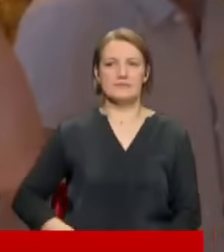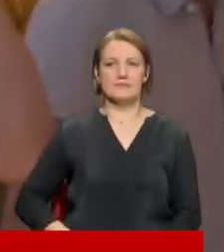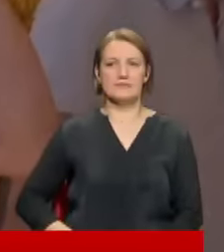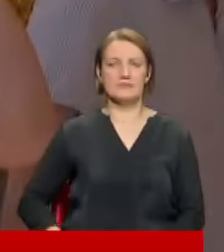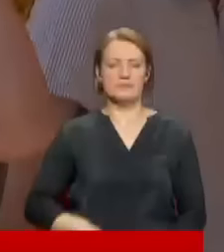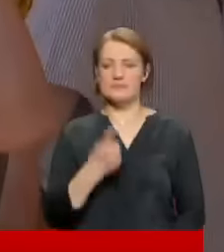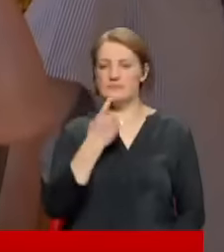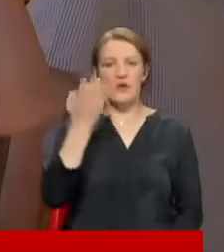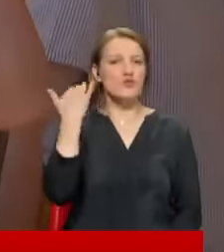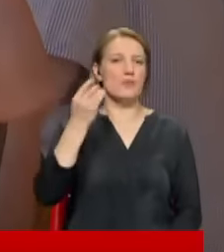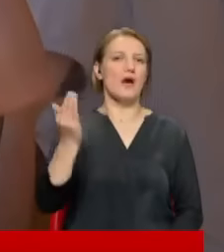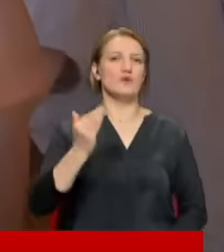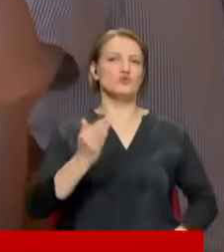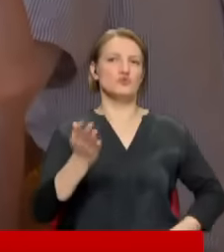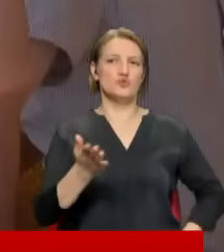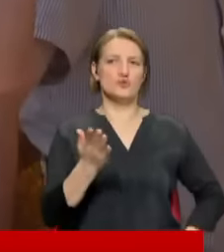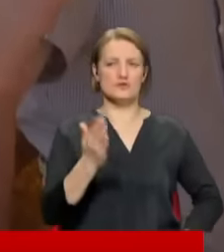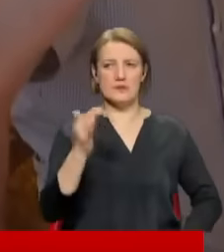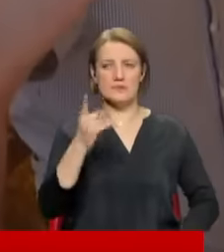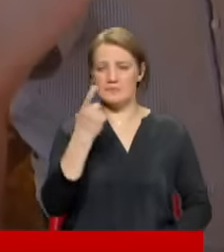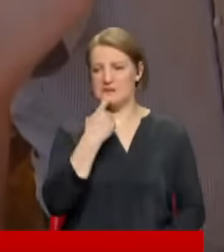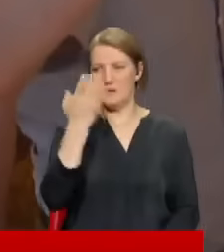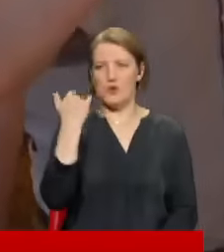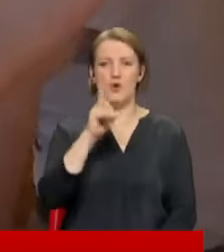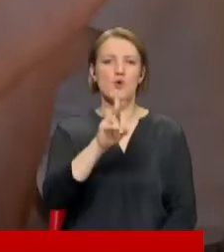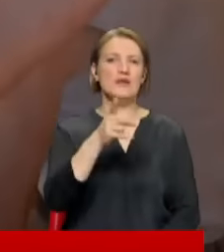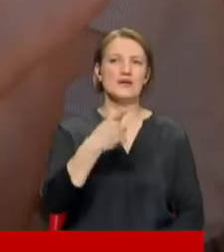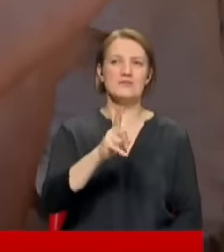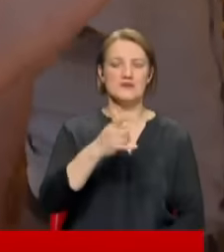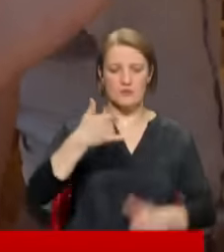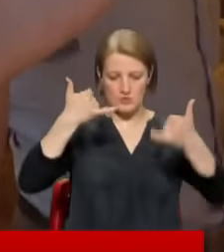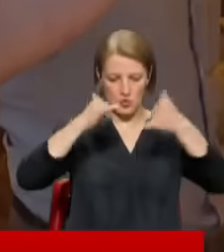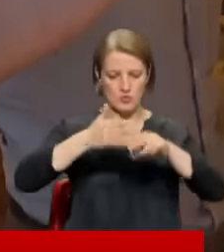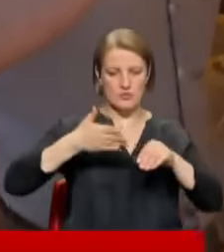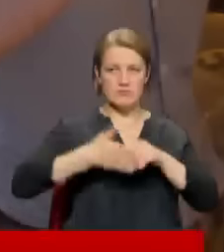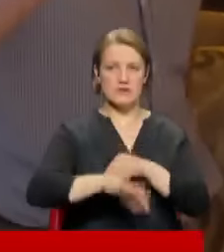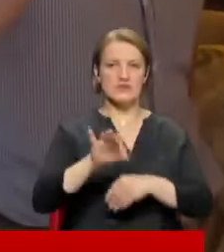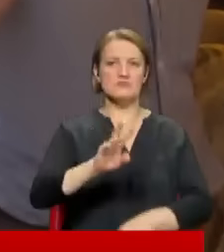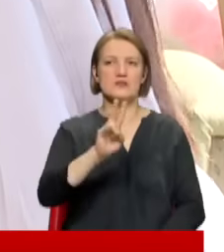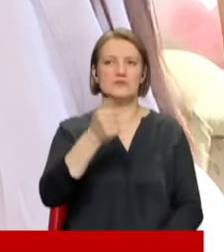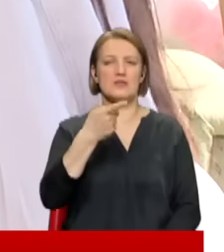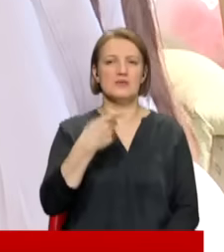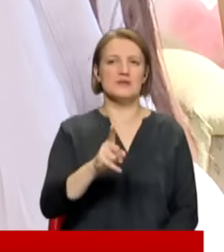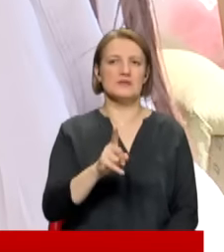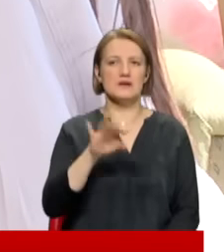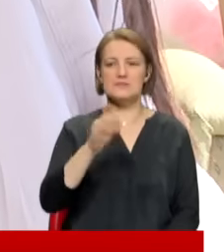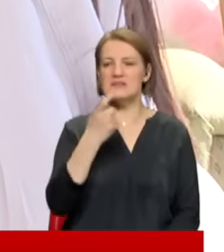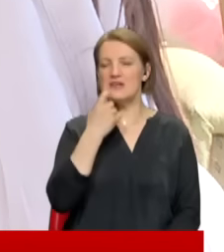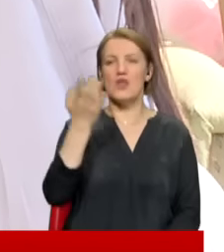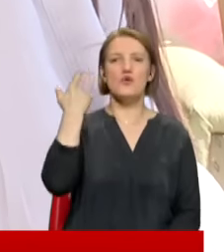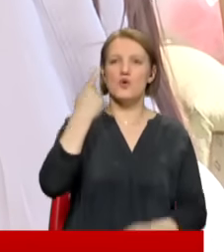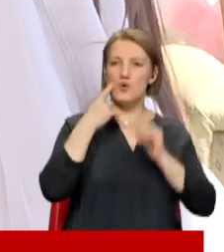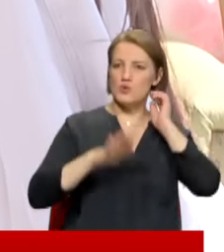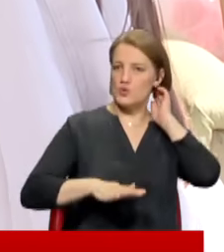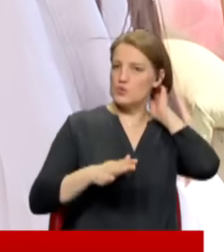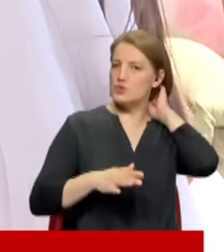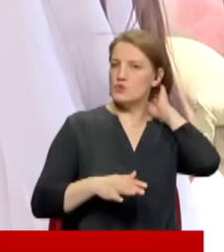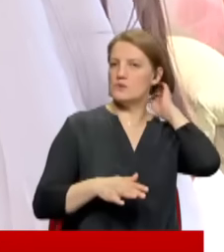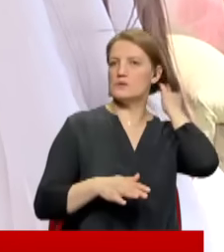Geçen sene daha uygundu. Geçen sene ben 12 bin liraya koş kestim. Bu sene 26 bin lira. Geçen senelere göre durgun